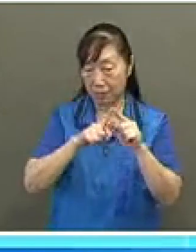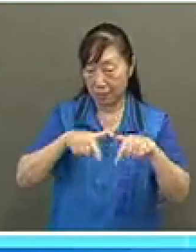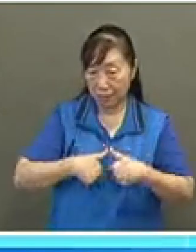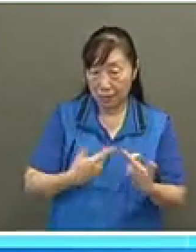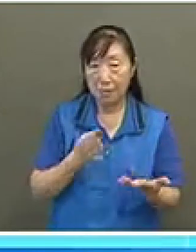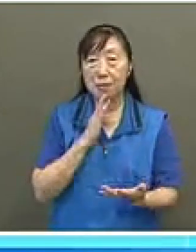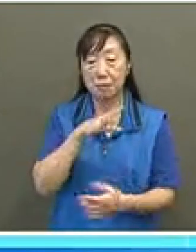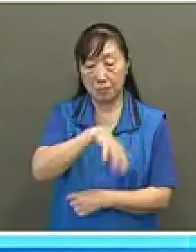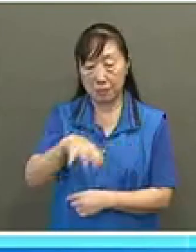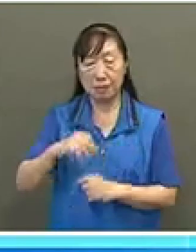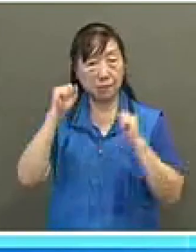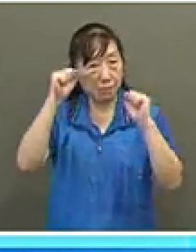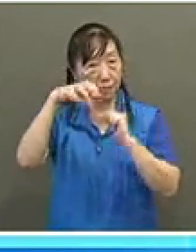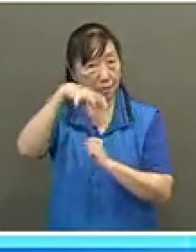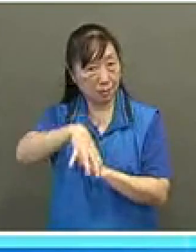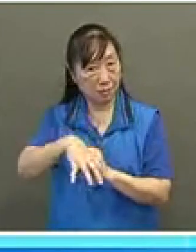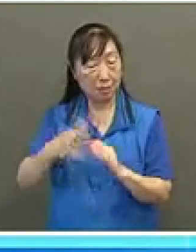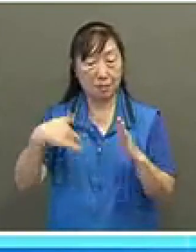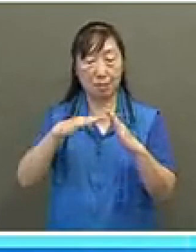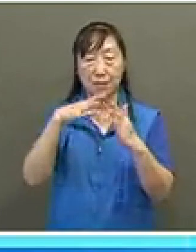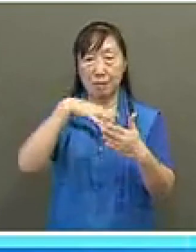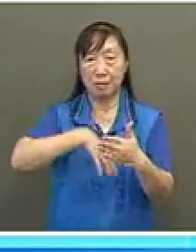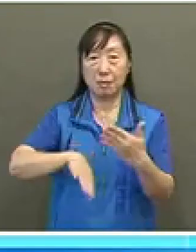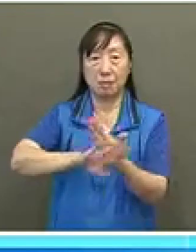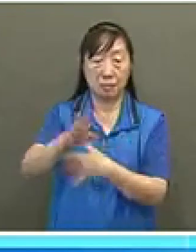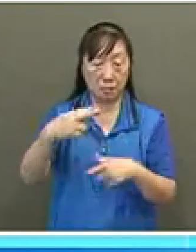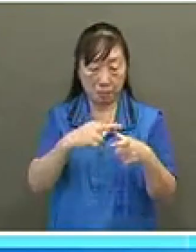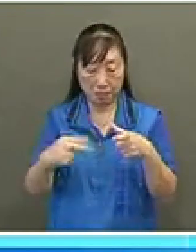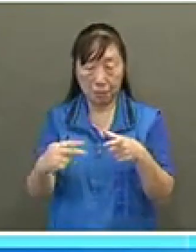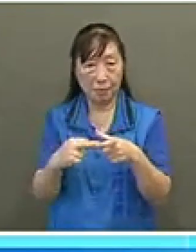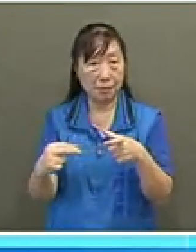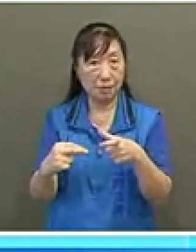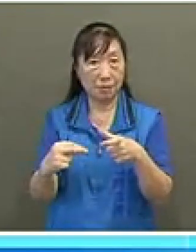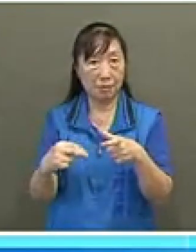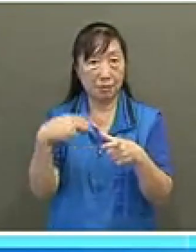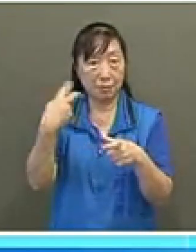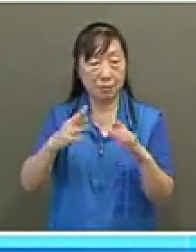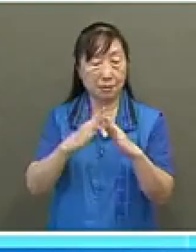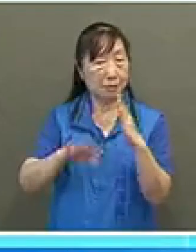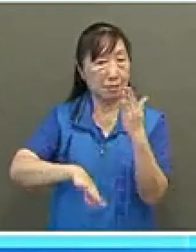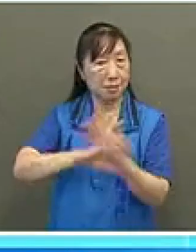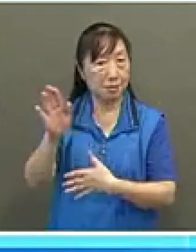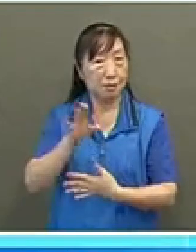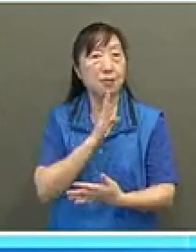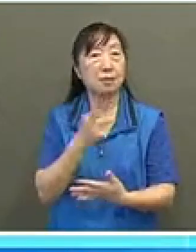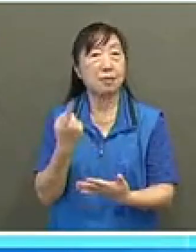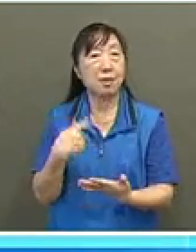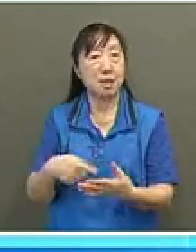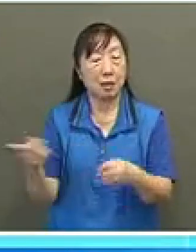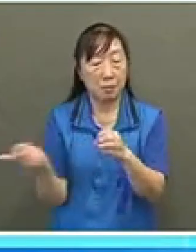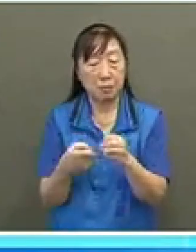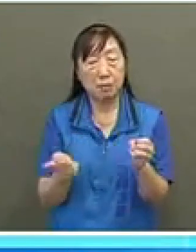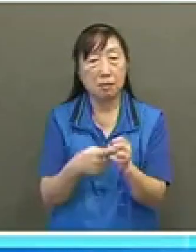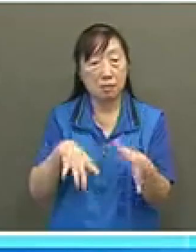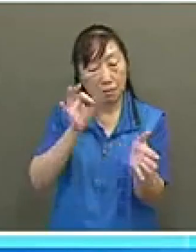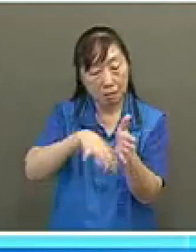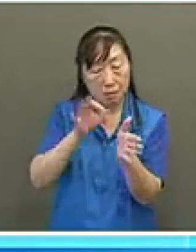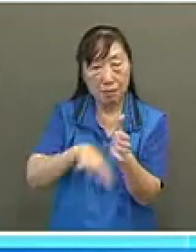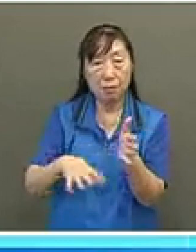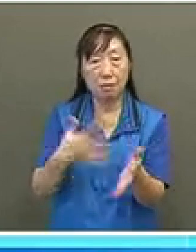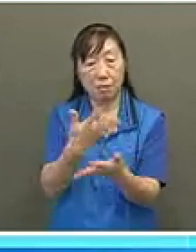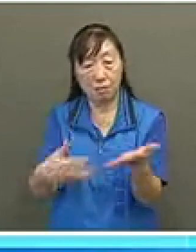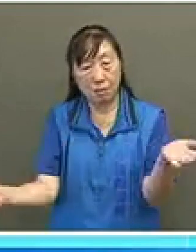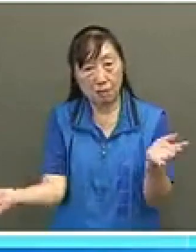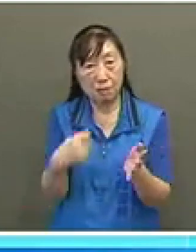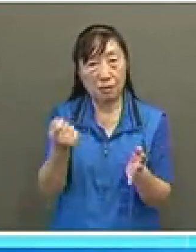点、体育馆、学校委外的游泳池，以及室外的棒垒球场、篮球场、网球场、